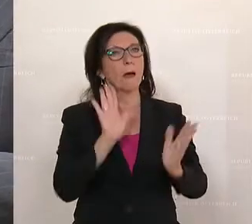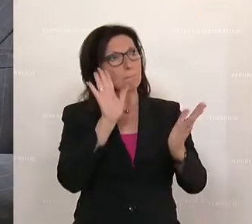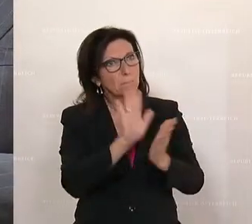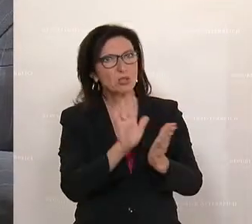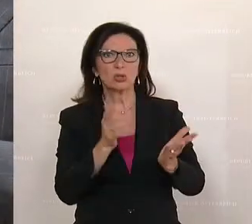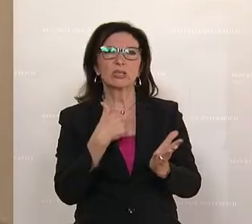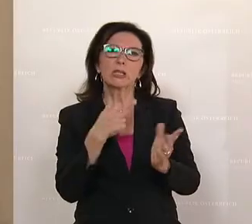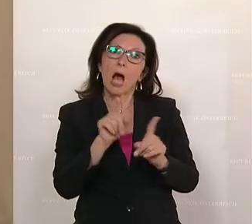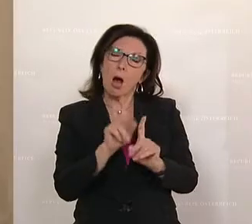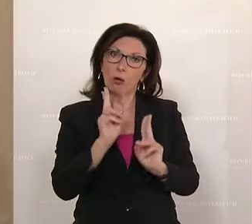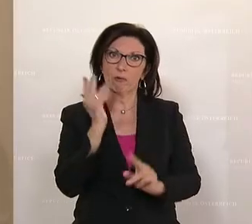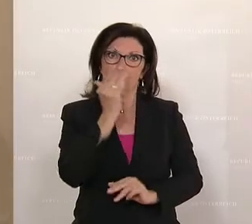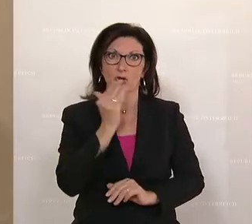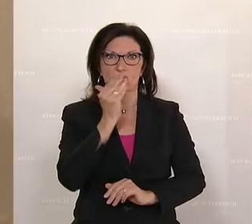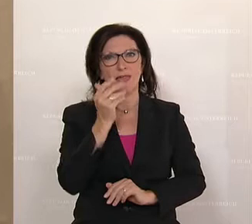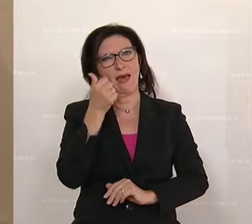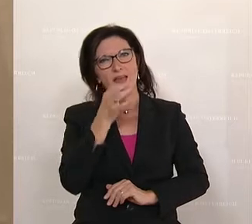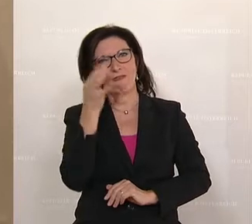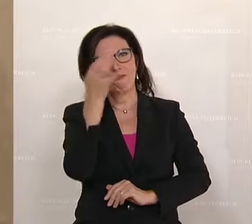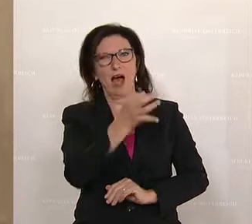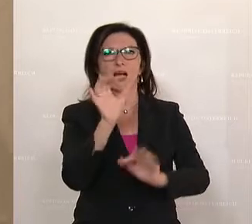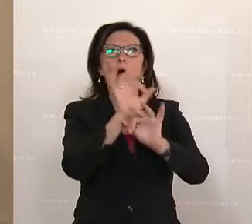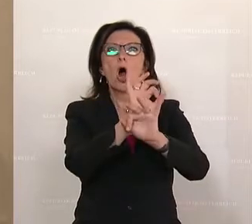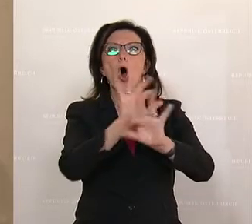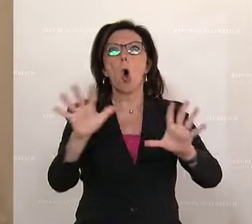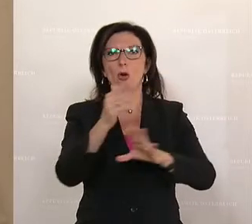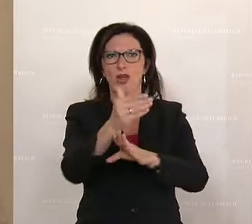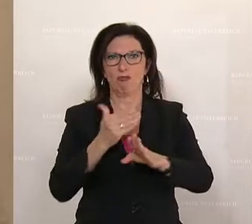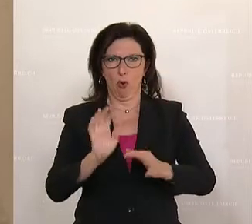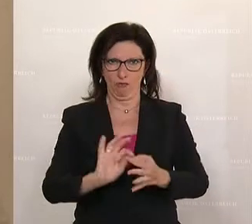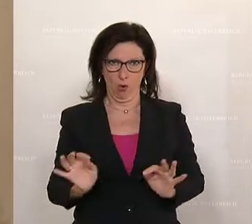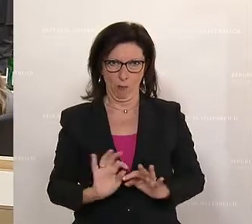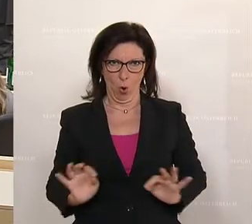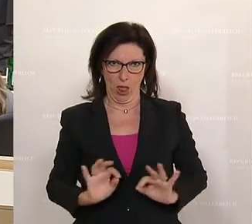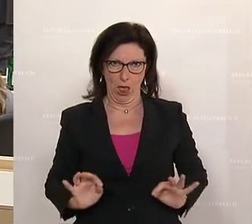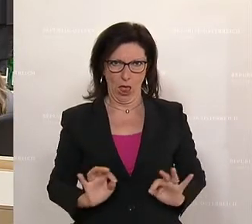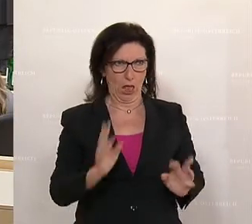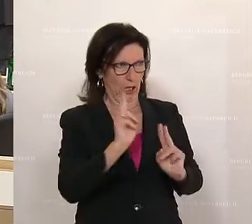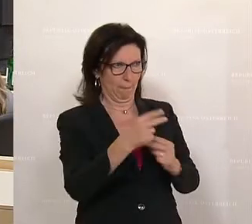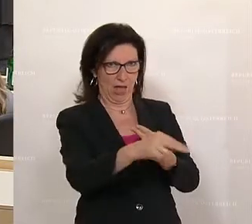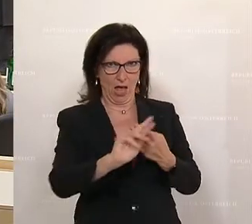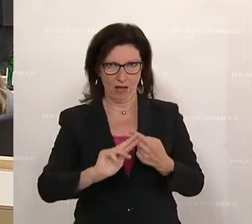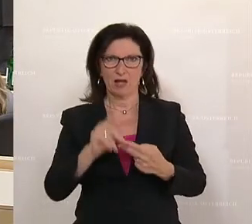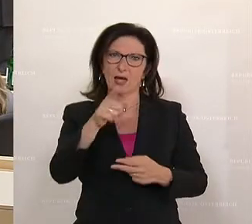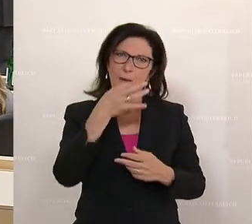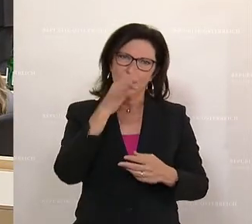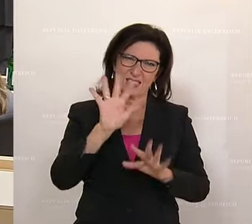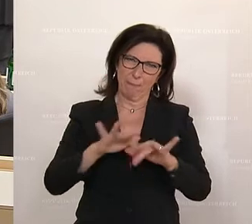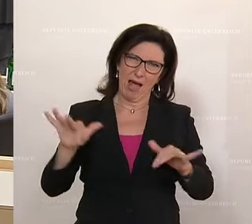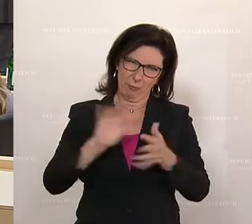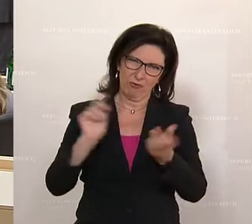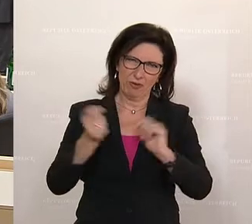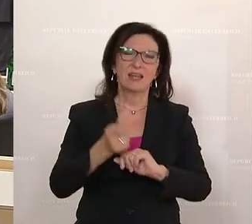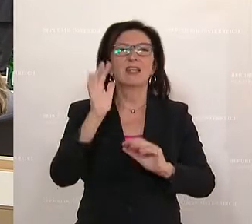Ihnen zutrauen, eine Frage, die nicht vorformuliert ist, zu beantworten, aber das ist mehr ein Appell für eine Parlamentsreform. Also komme ich zur